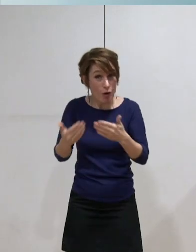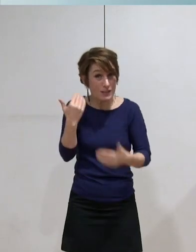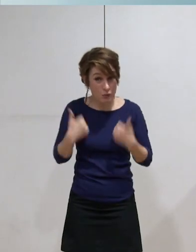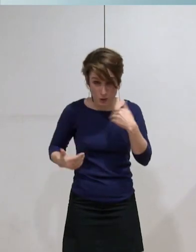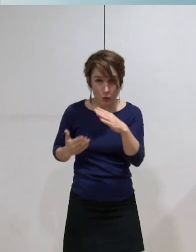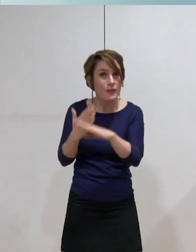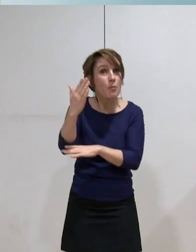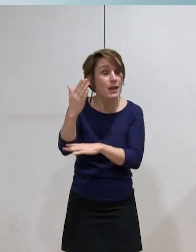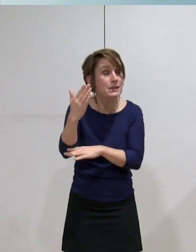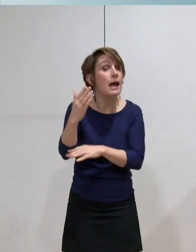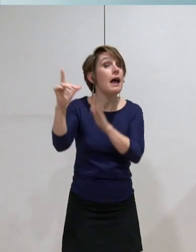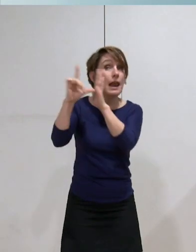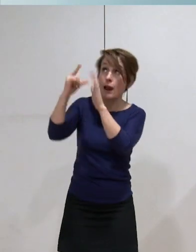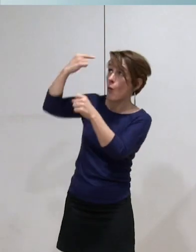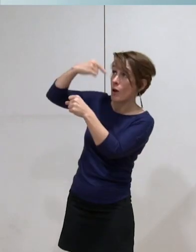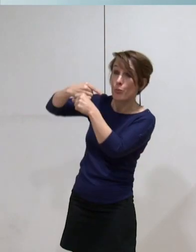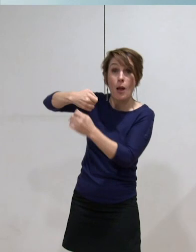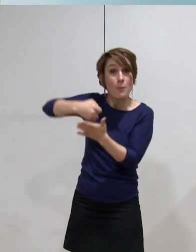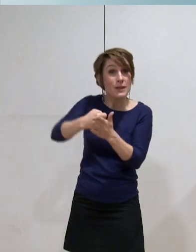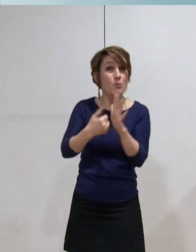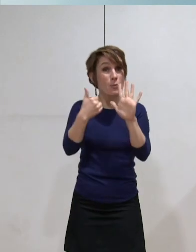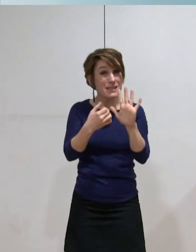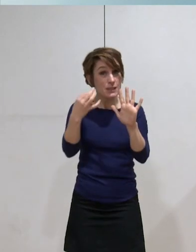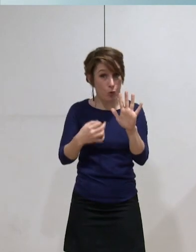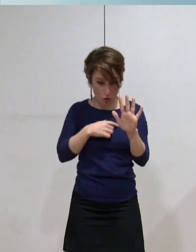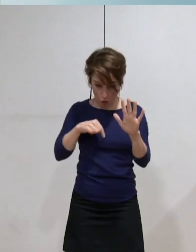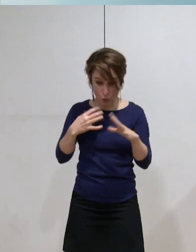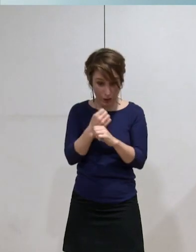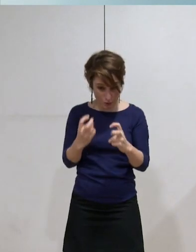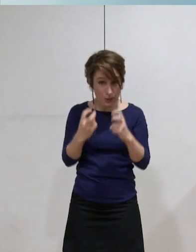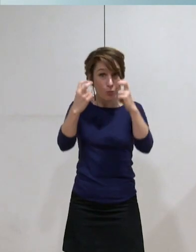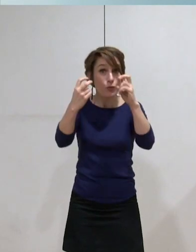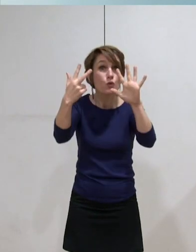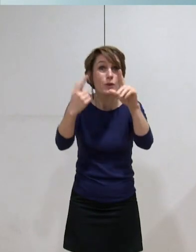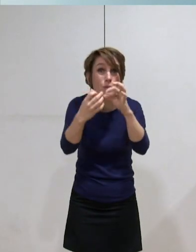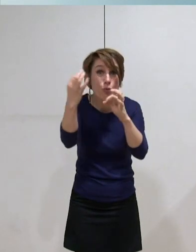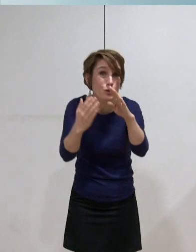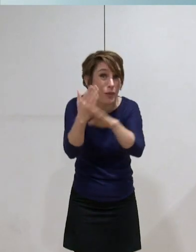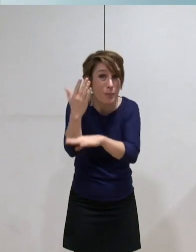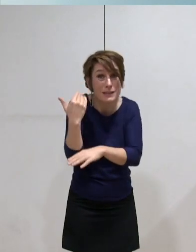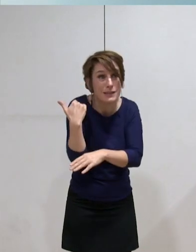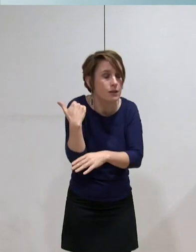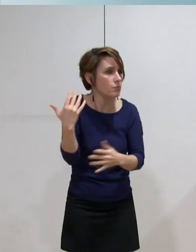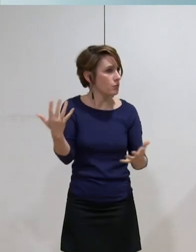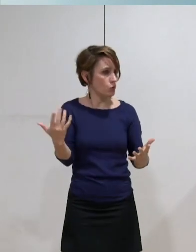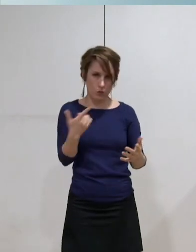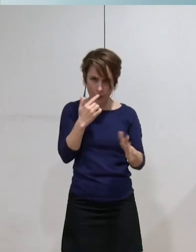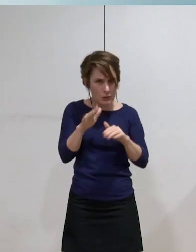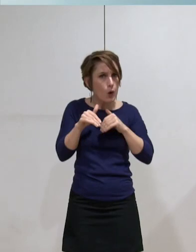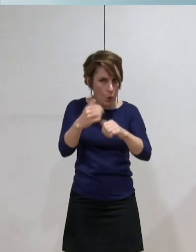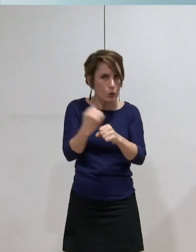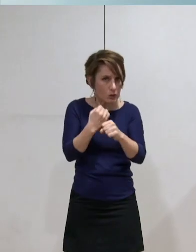je rappelle que le minimum légal est de 6% et que nous avons dépassé les 8 donc voilà le travail est fait